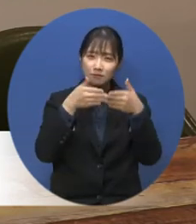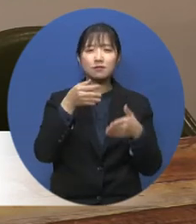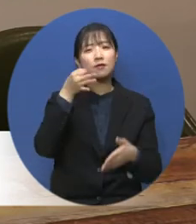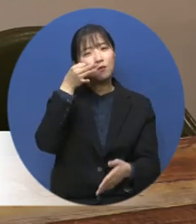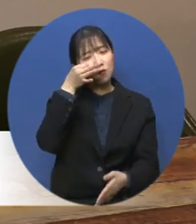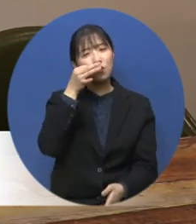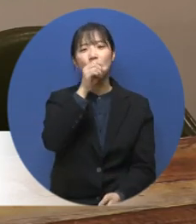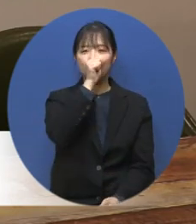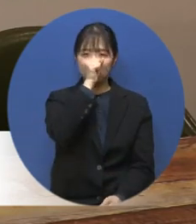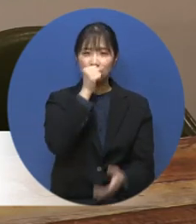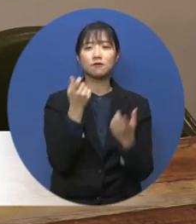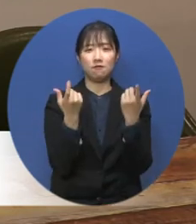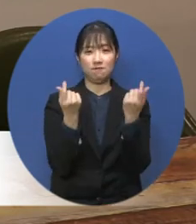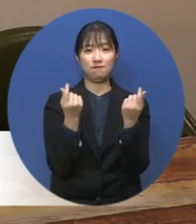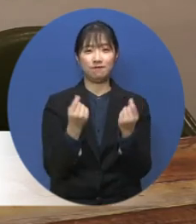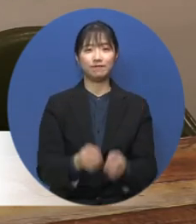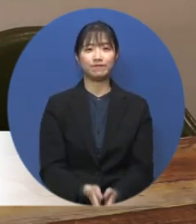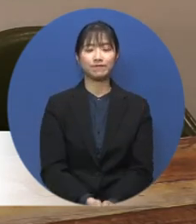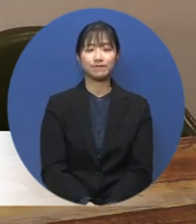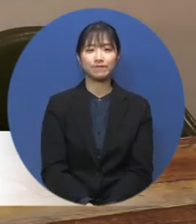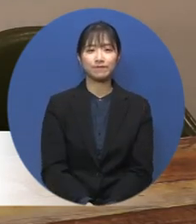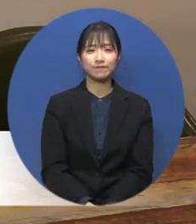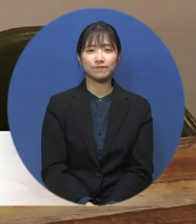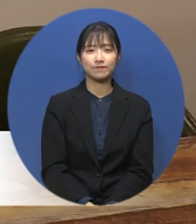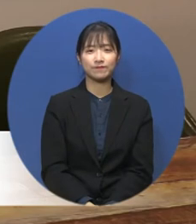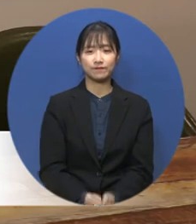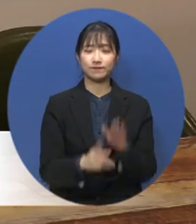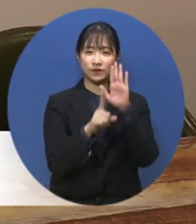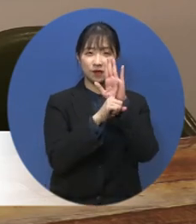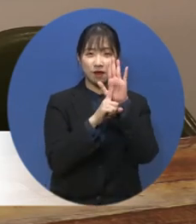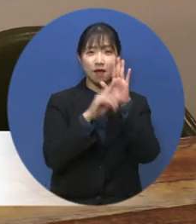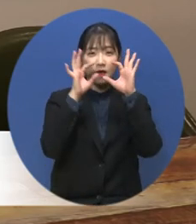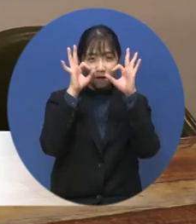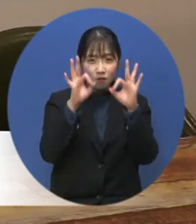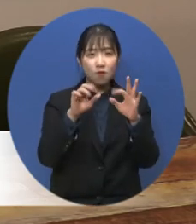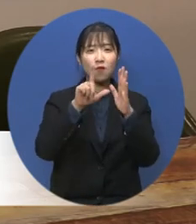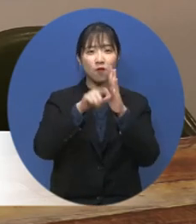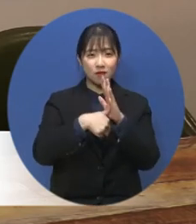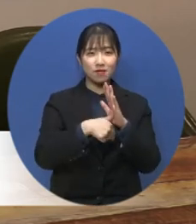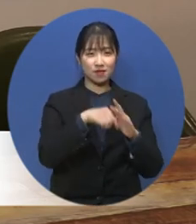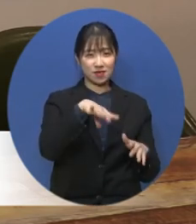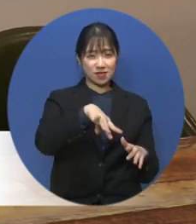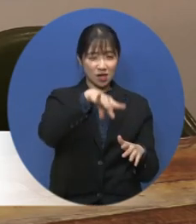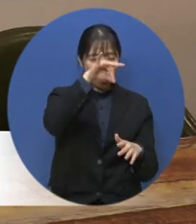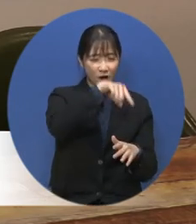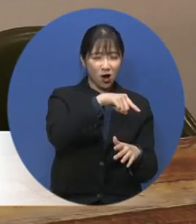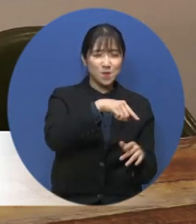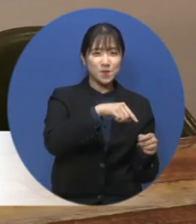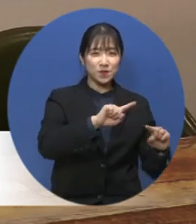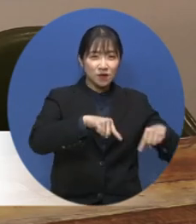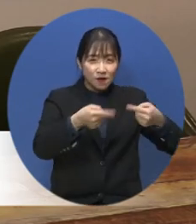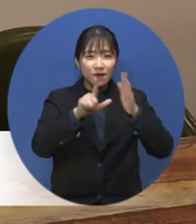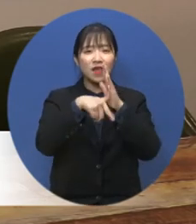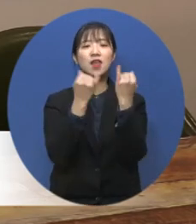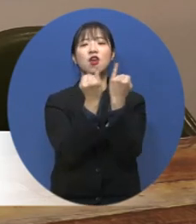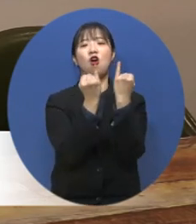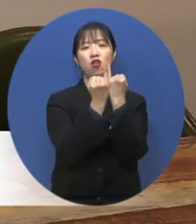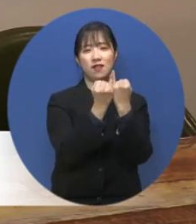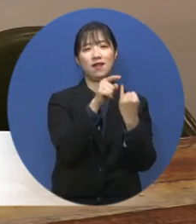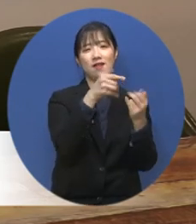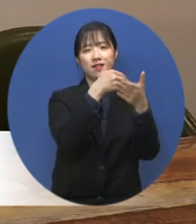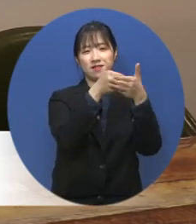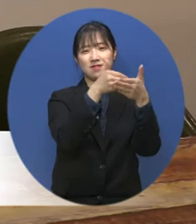잡고 보시면 될 것 같고요. 전시 관람 포인트는 입구에 있는 여인들 작품인데요.